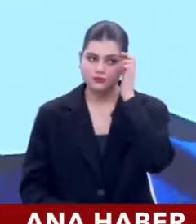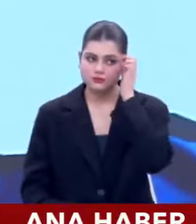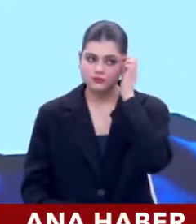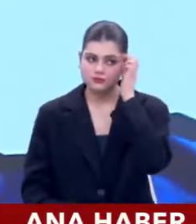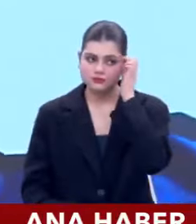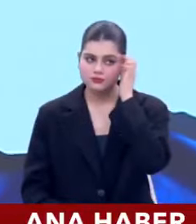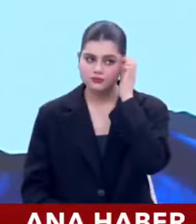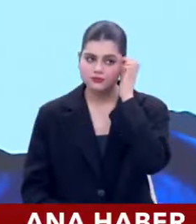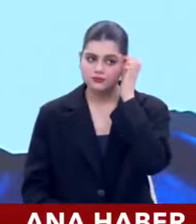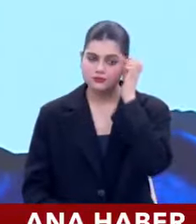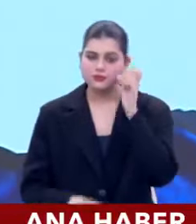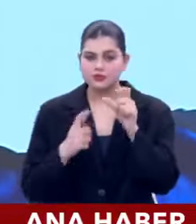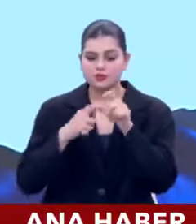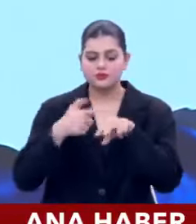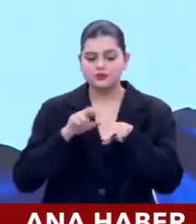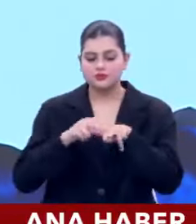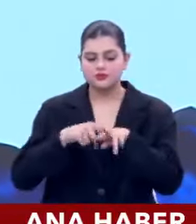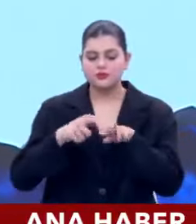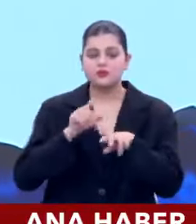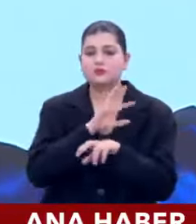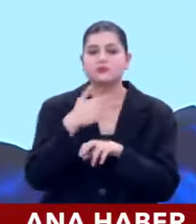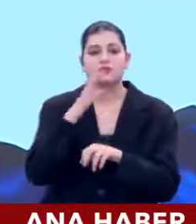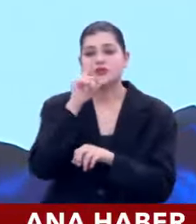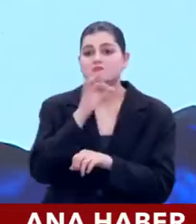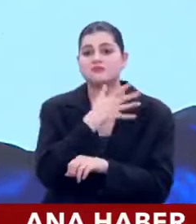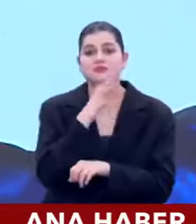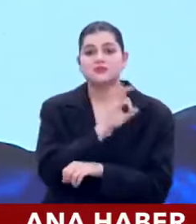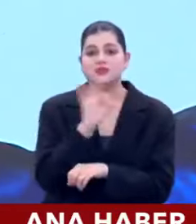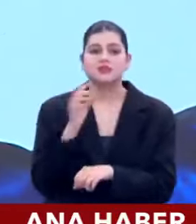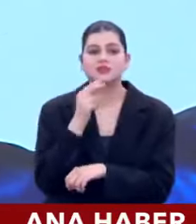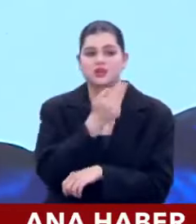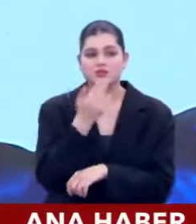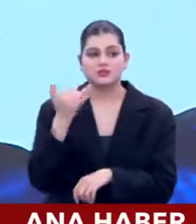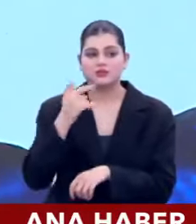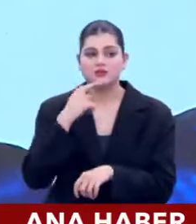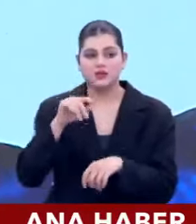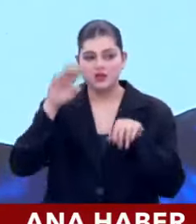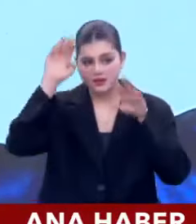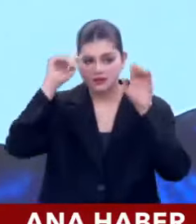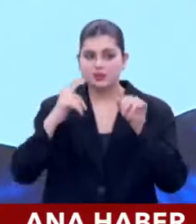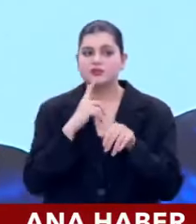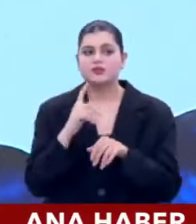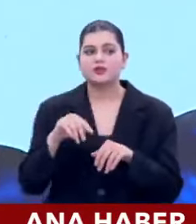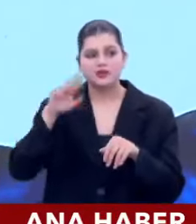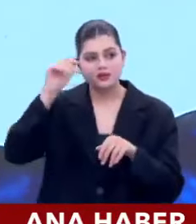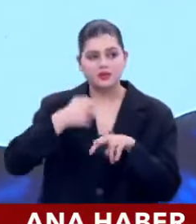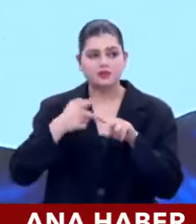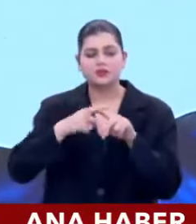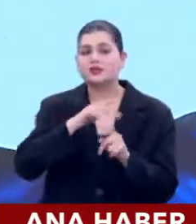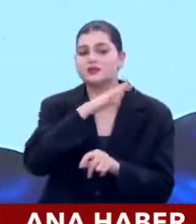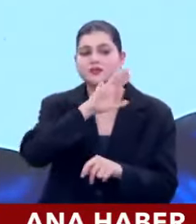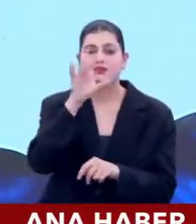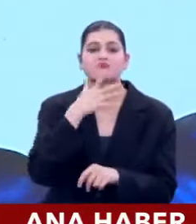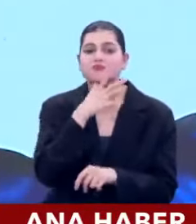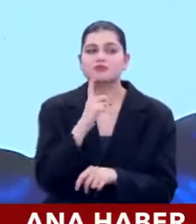Sakarya'ya kadar kimsenin bundan haberi yok söz konusu 700 kilo et Yani 700 kilo eşek ve at etinin